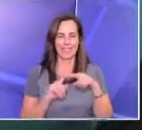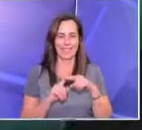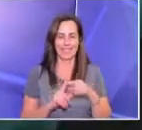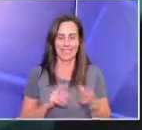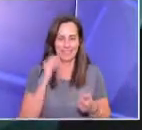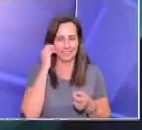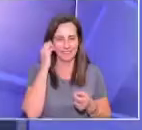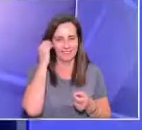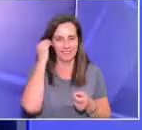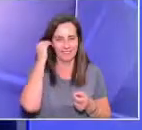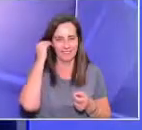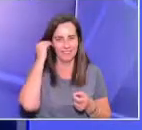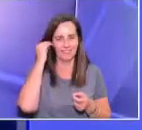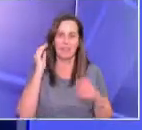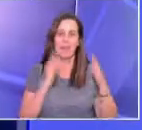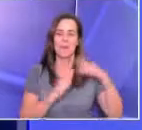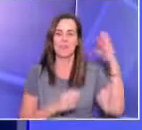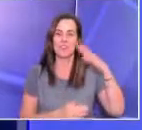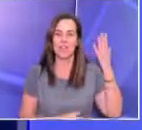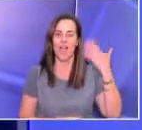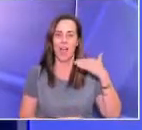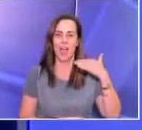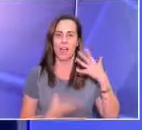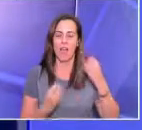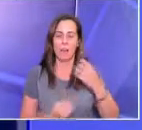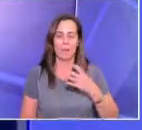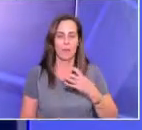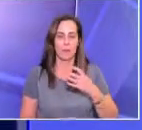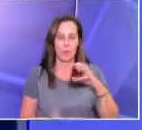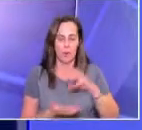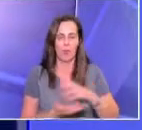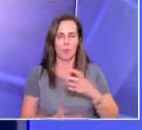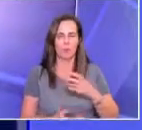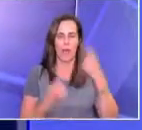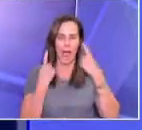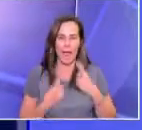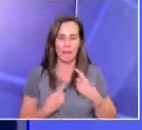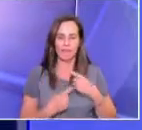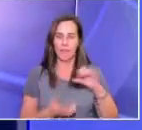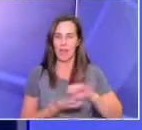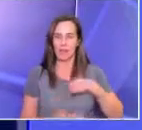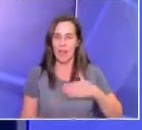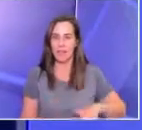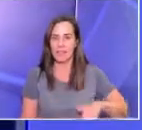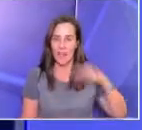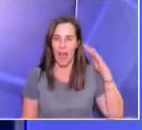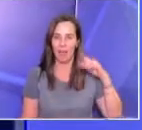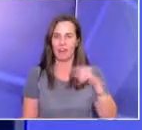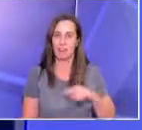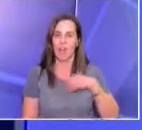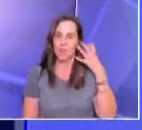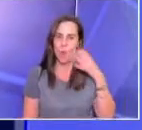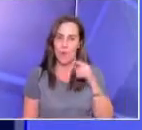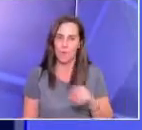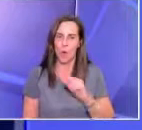לי. בית שמש הייתה מוקד השסע החרדי ציוני בחמש שנים האחרונות. בית שמש, העיר שאני גדלתי בה, אני דור שלישי כאן, אני אוהב